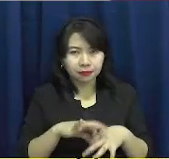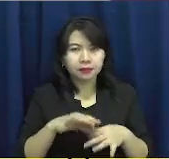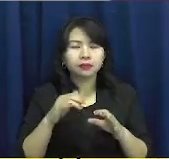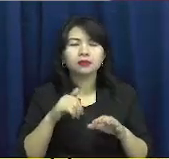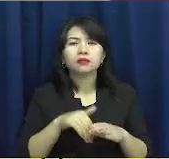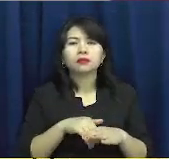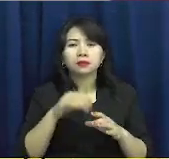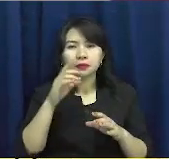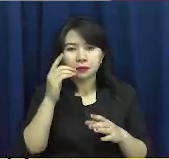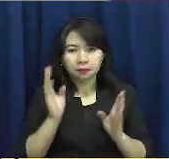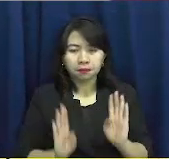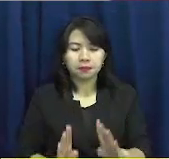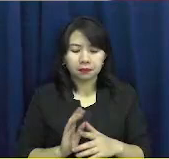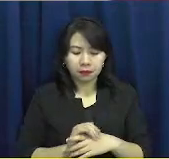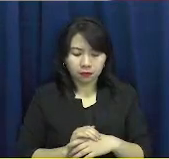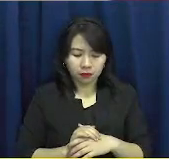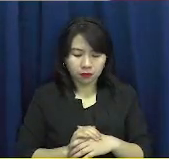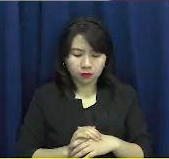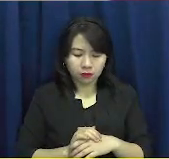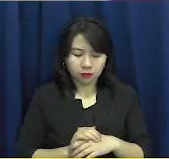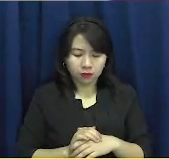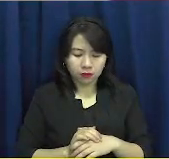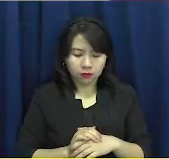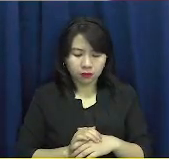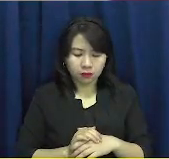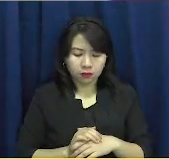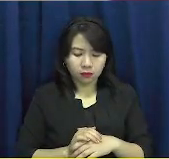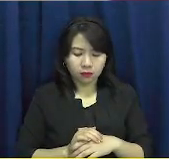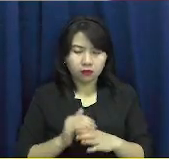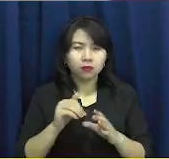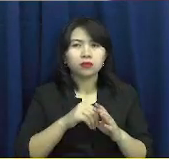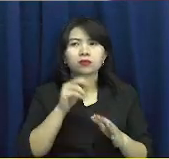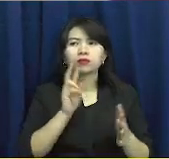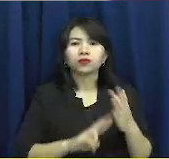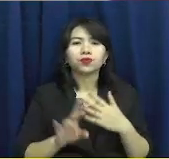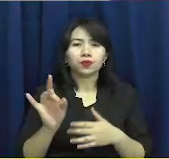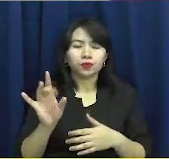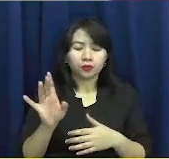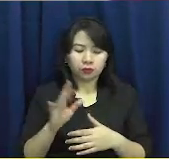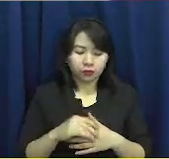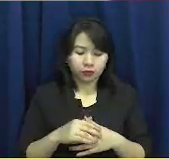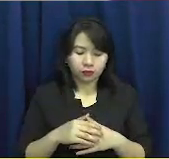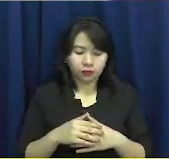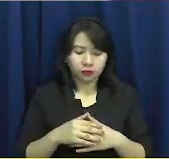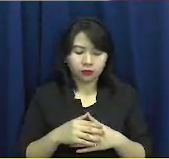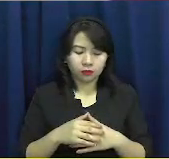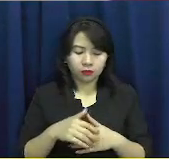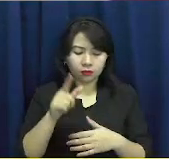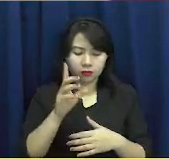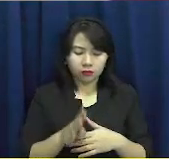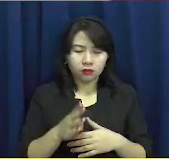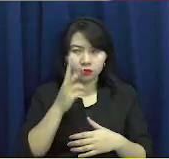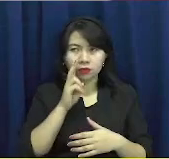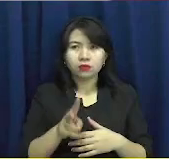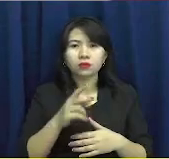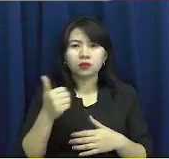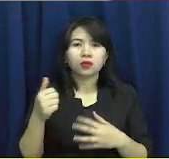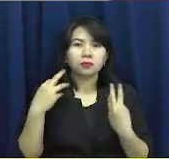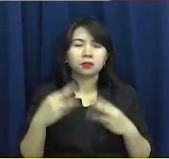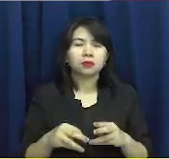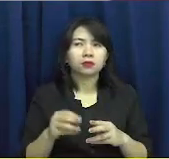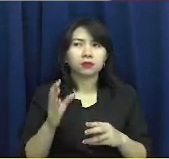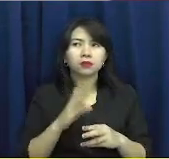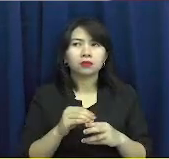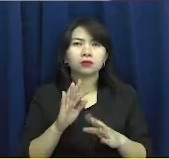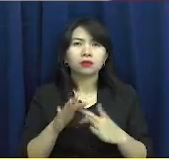ko po binabasa yan, ganun yan, pare-parehas po yan, hanggang sa verse number 18. But now hath God set the members, every one of them, in